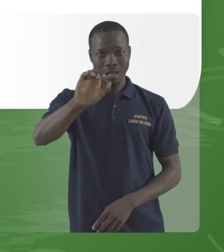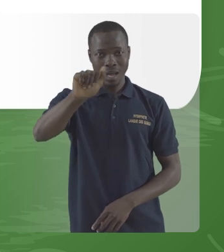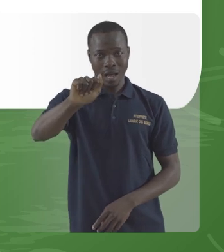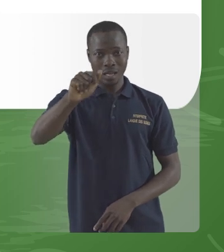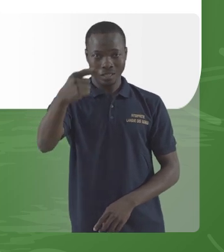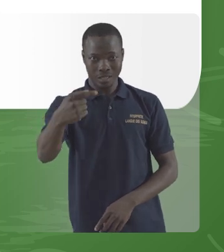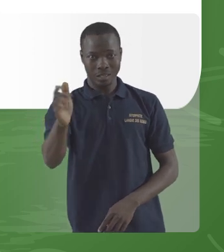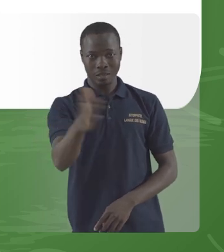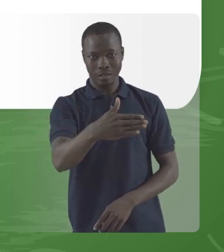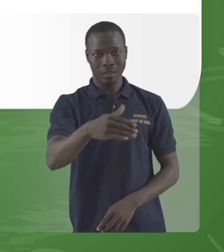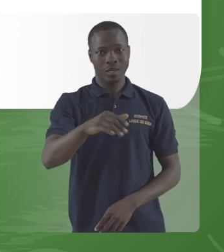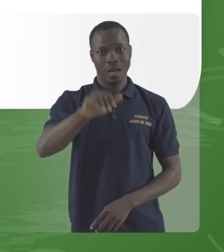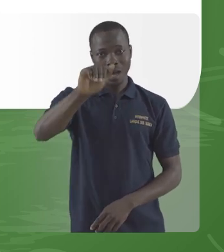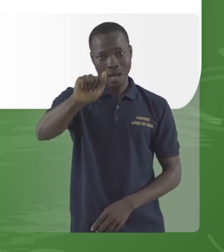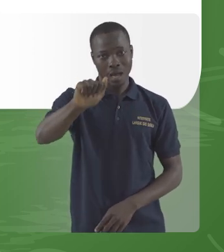CAG,